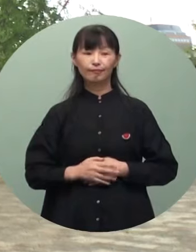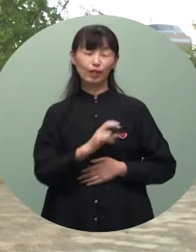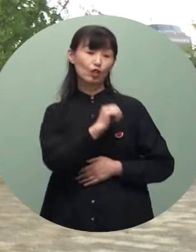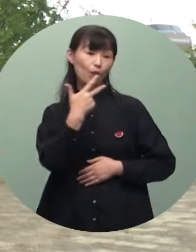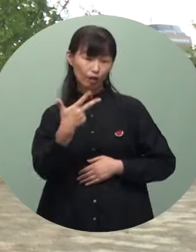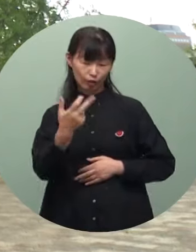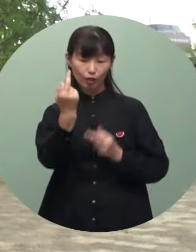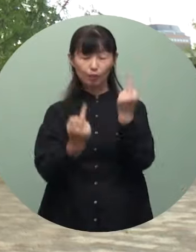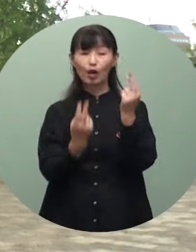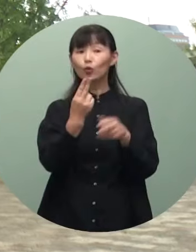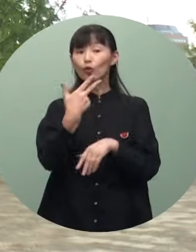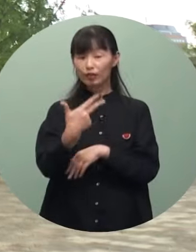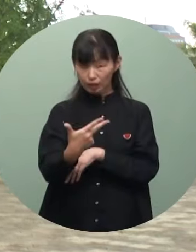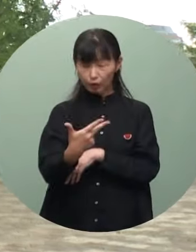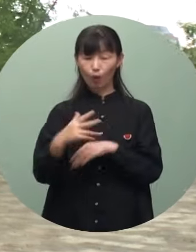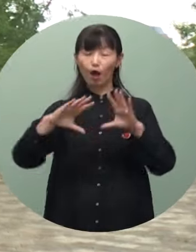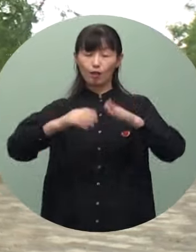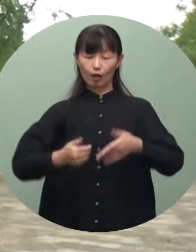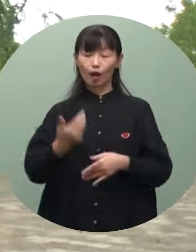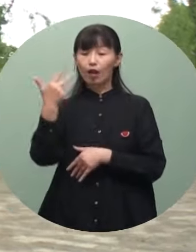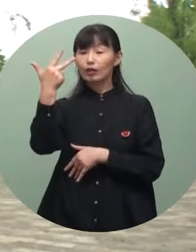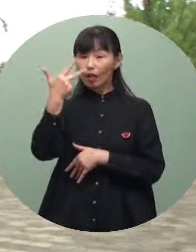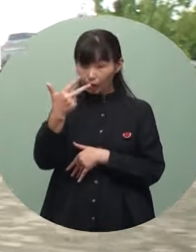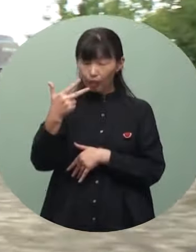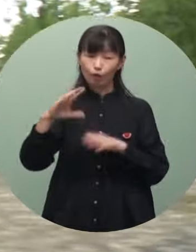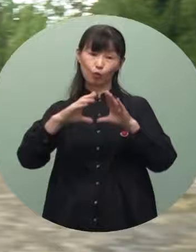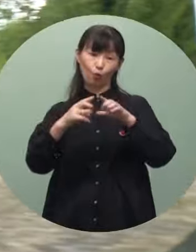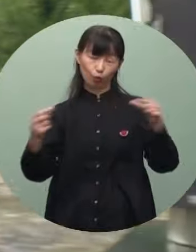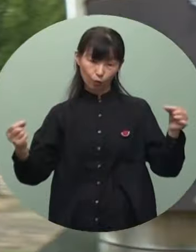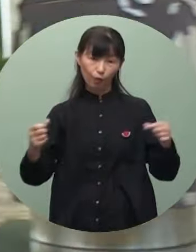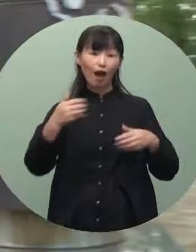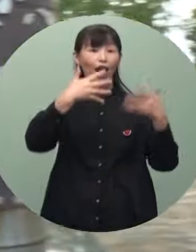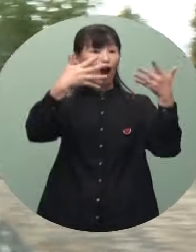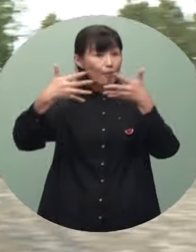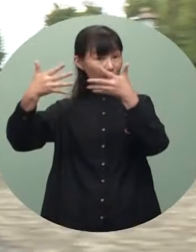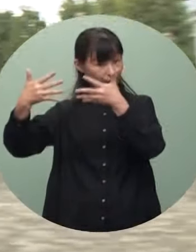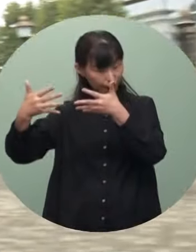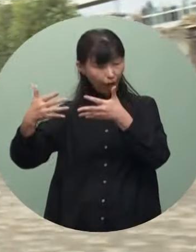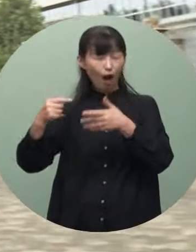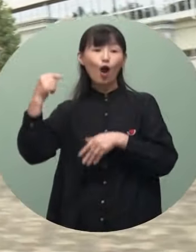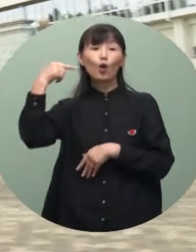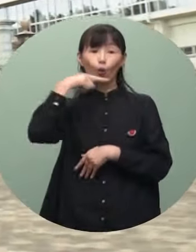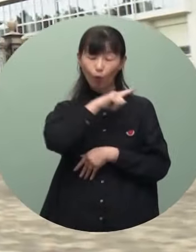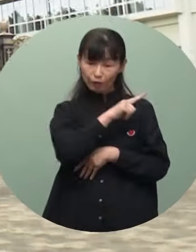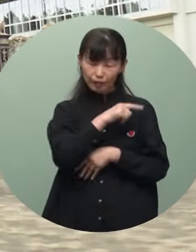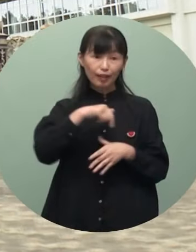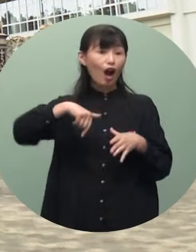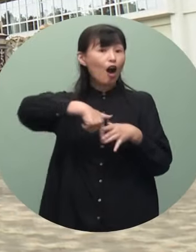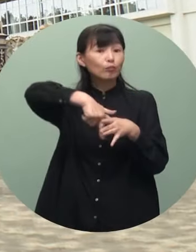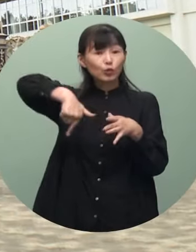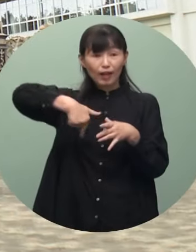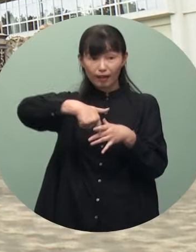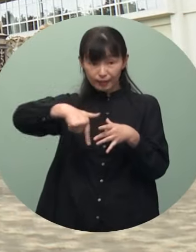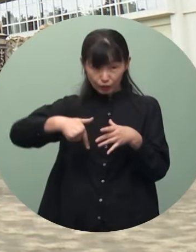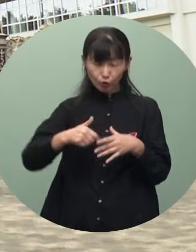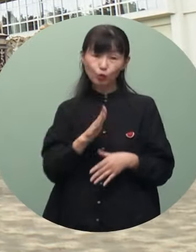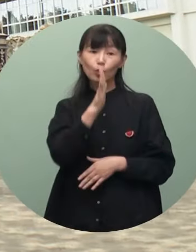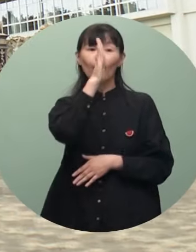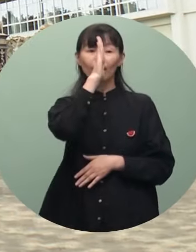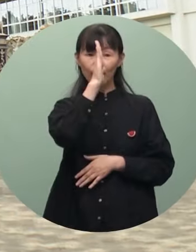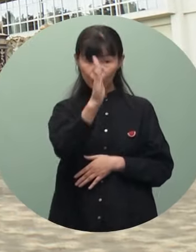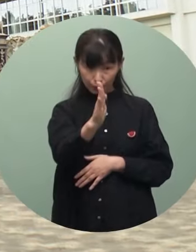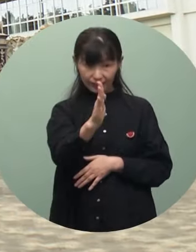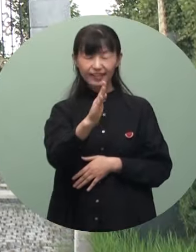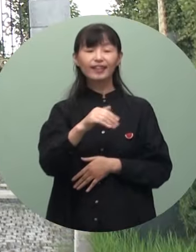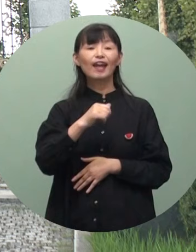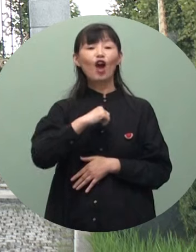金沢市の姉妹都市は世界7カ国、アメリカのバッファロー市、ロシアのイルクーツク市、ブ